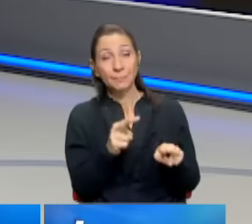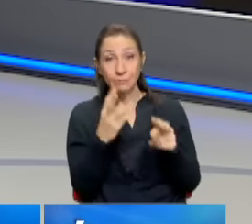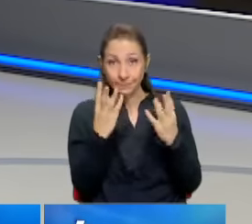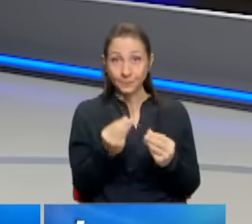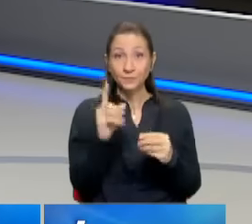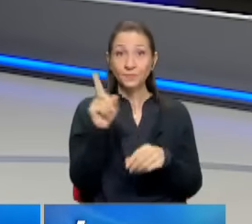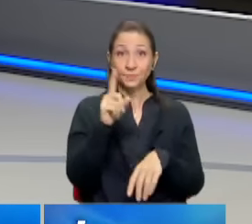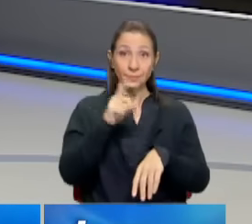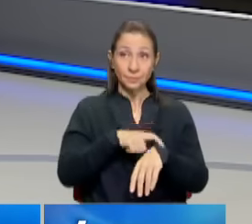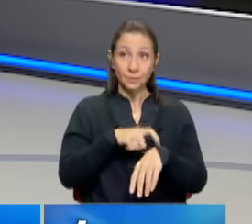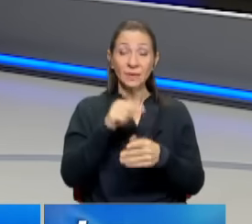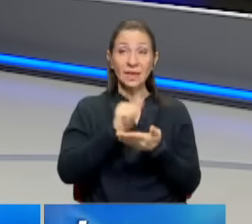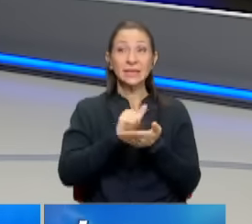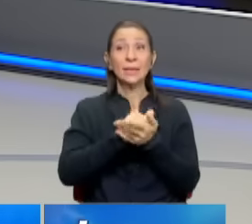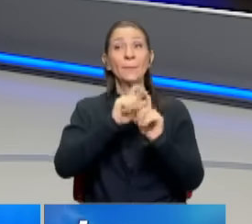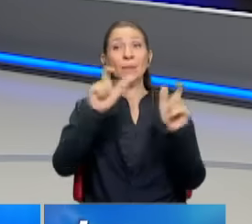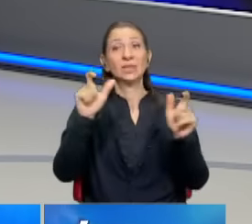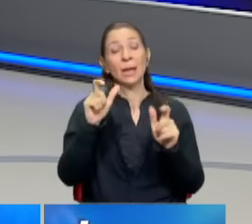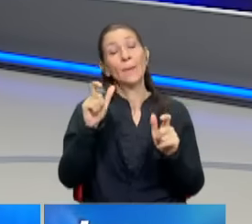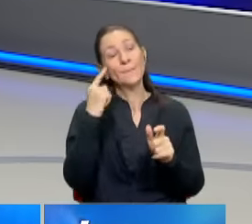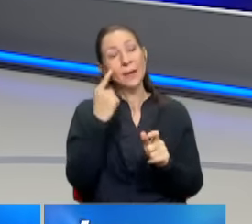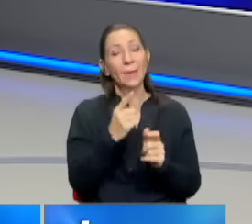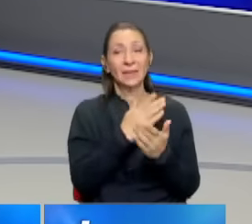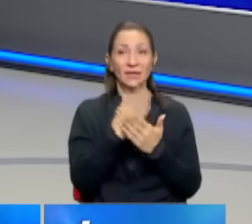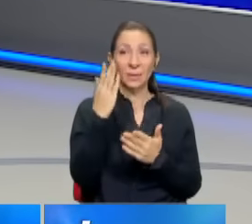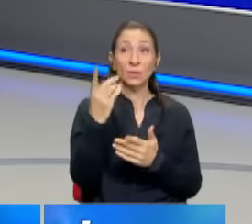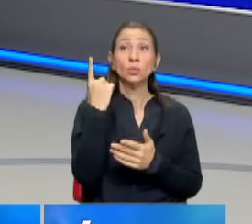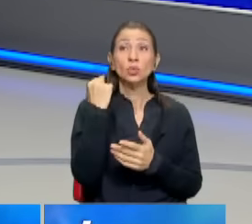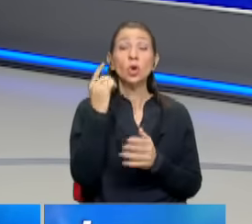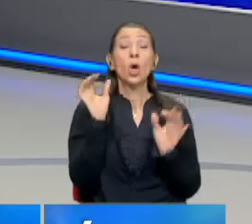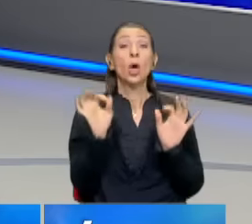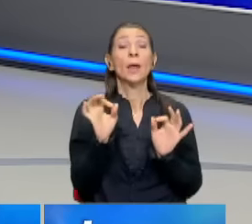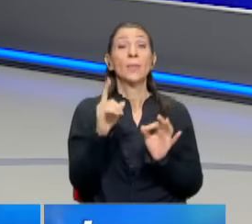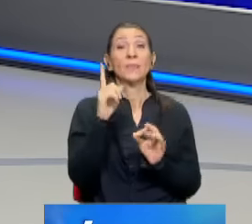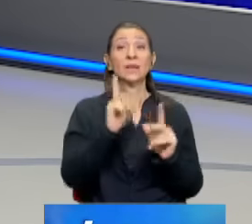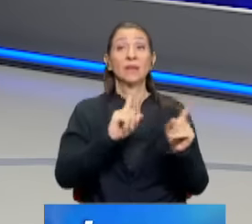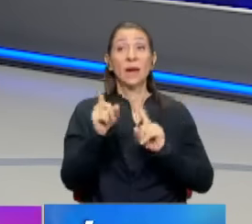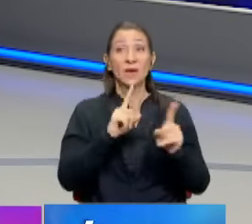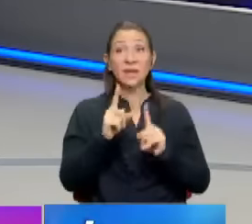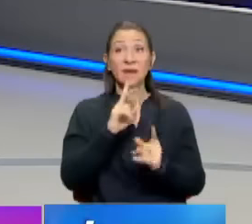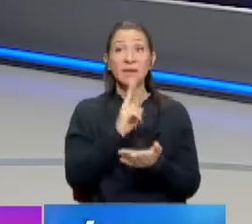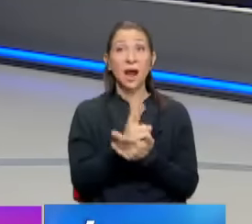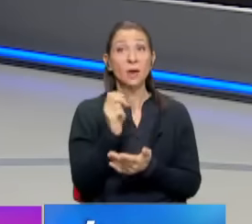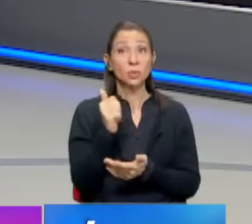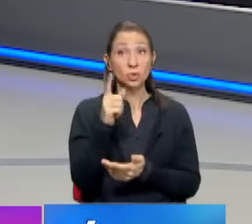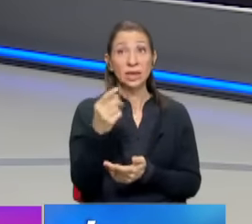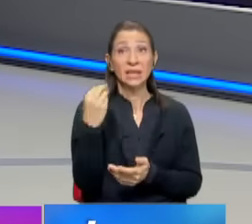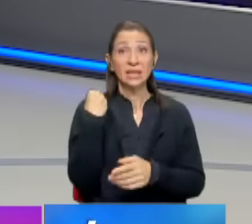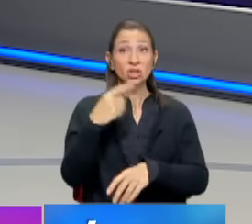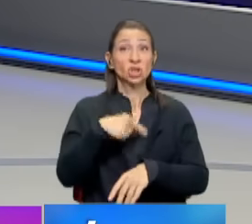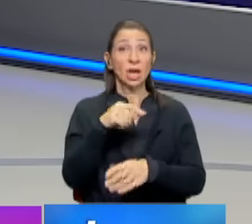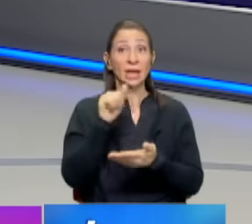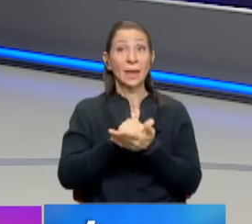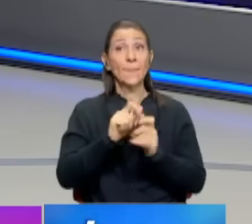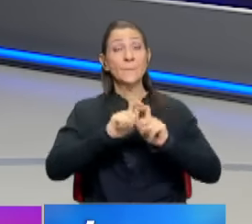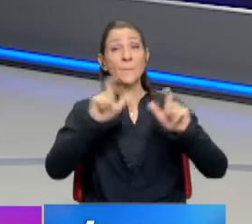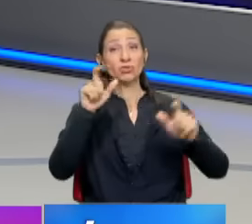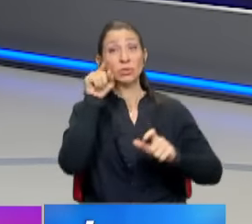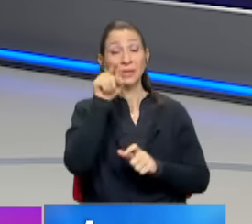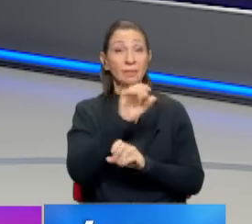edeceğiz. Çalar Saat'te gazete manşetlerine gelin, bakmaya devam edelim. Dün önemli bir davada karar günüydü. Yeni Çağ Gazetesi'nin de